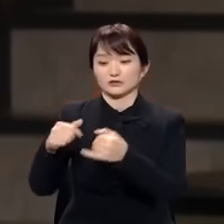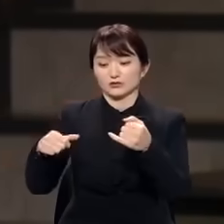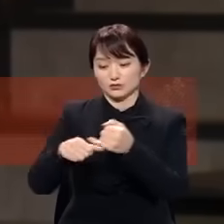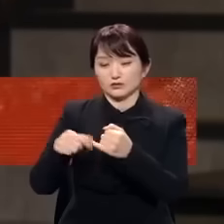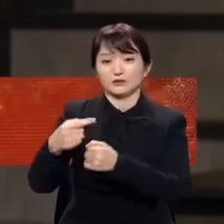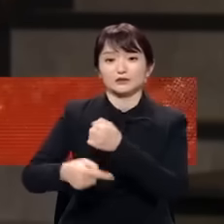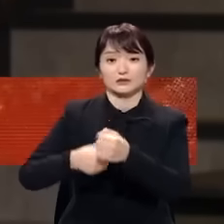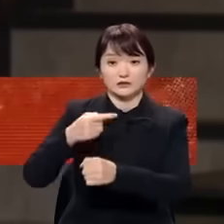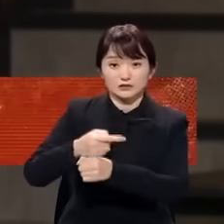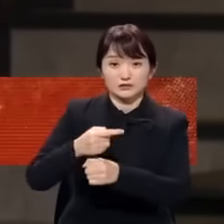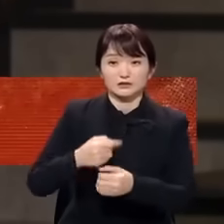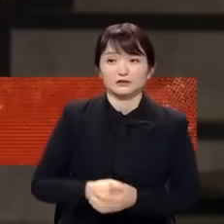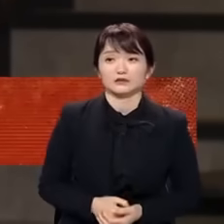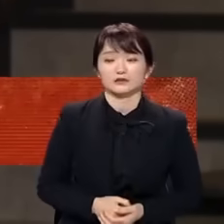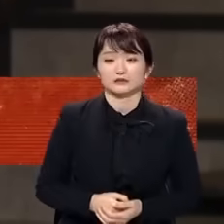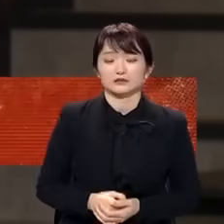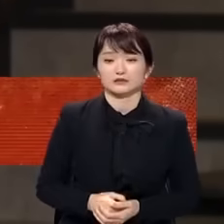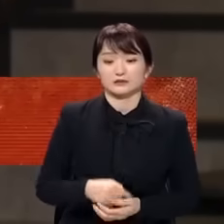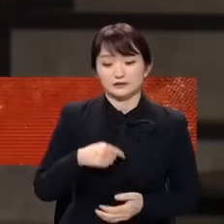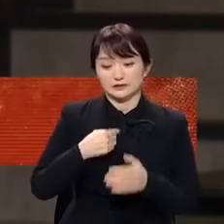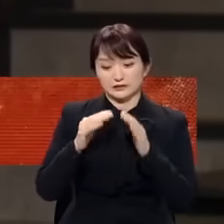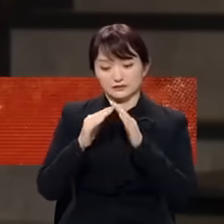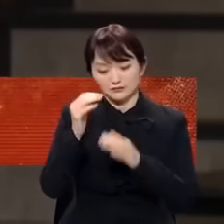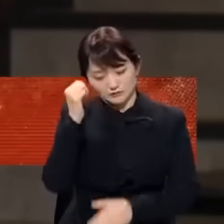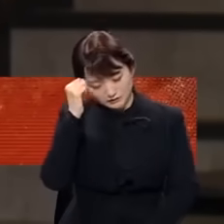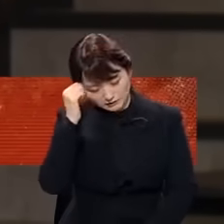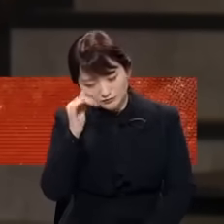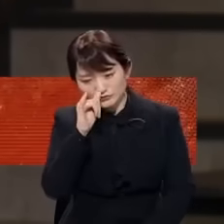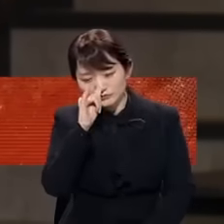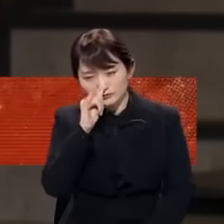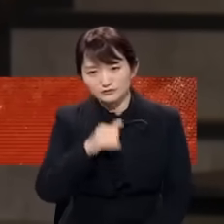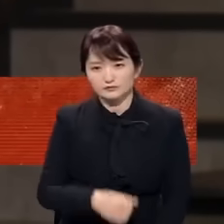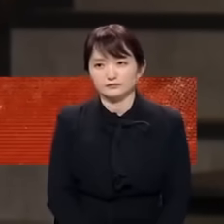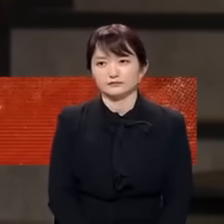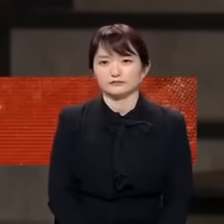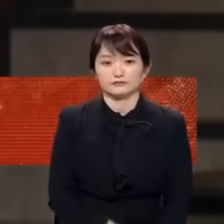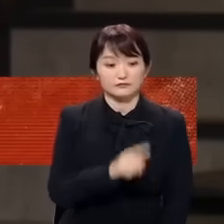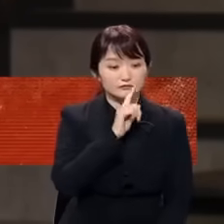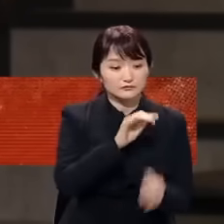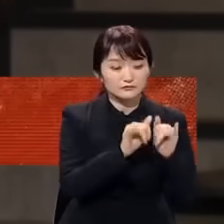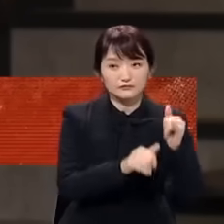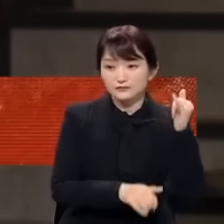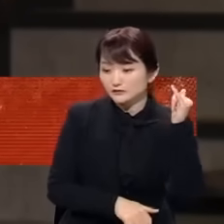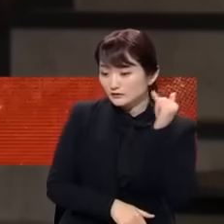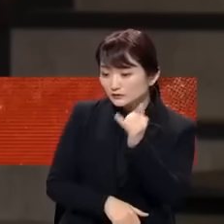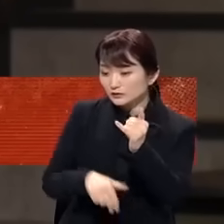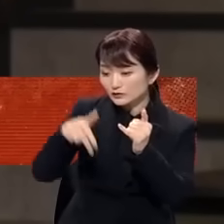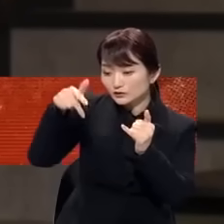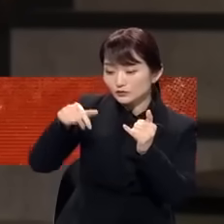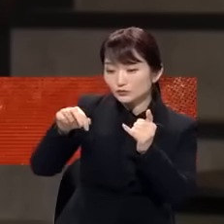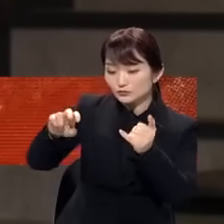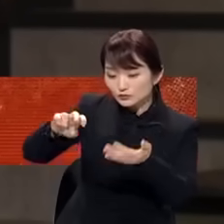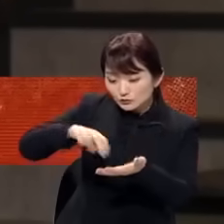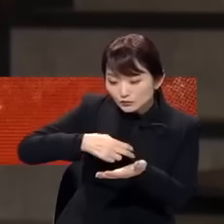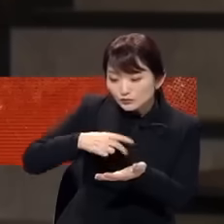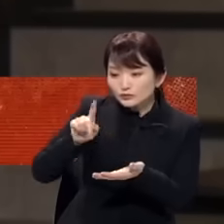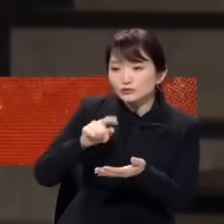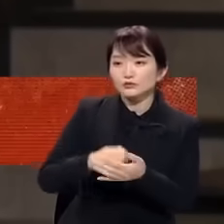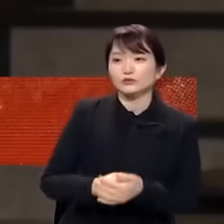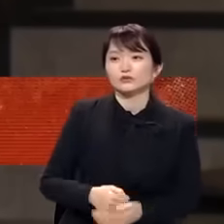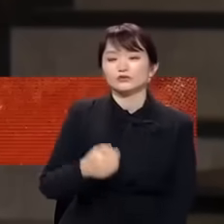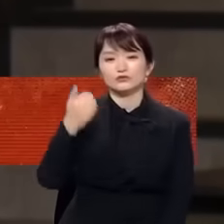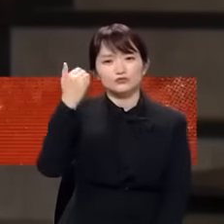여자친구인데 자기 집에서 현재 자고 있다. 그래서 이 제보자의 전화가 그럼 왜 주임으로 왔느냐. 거기에는